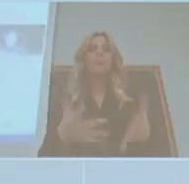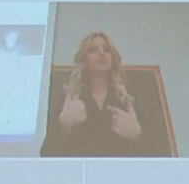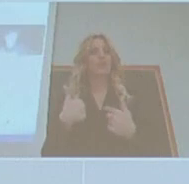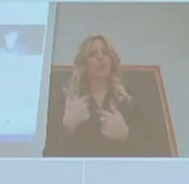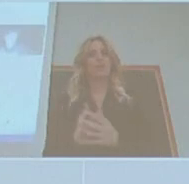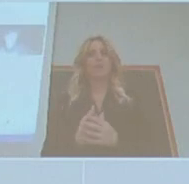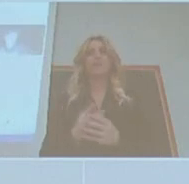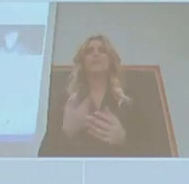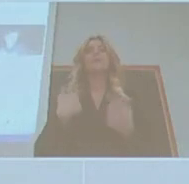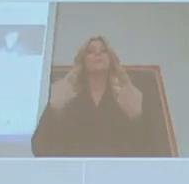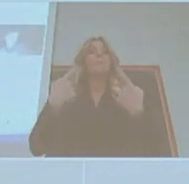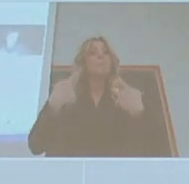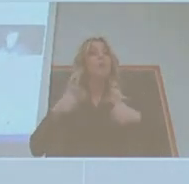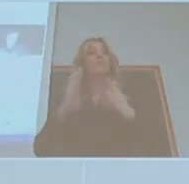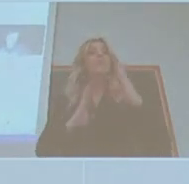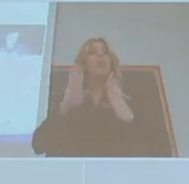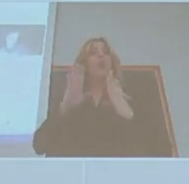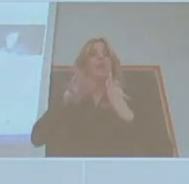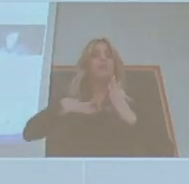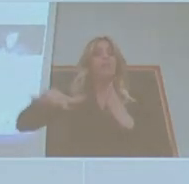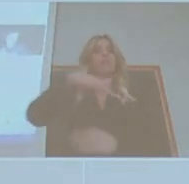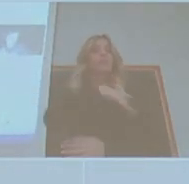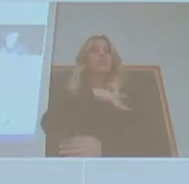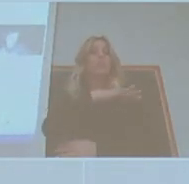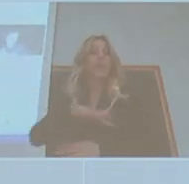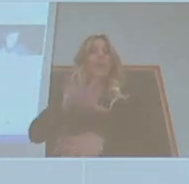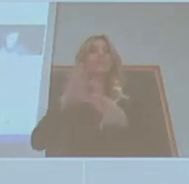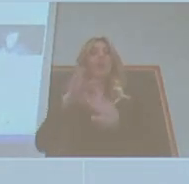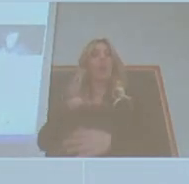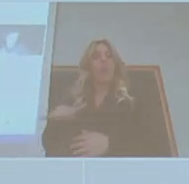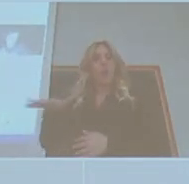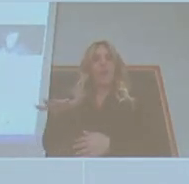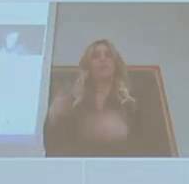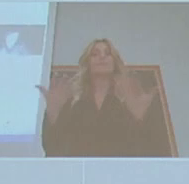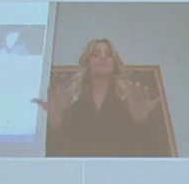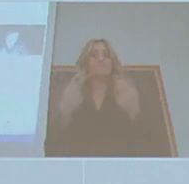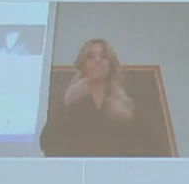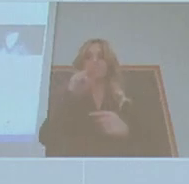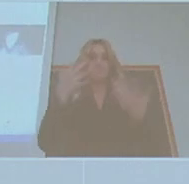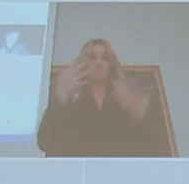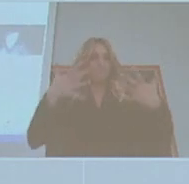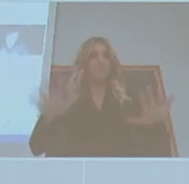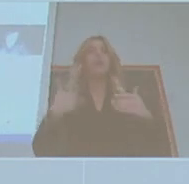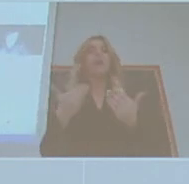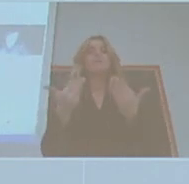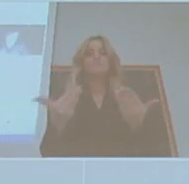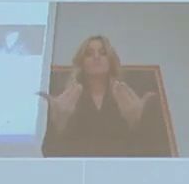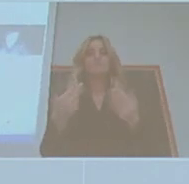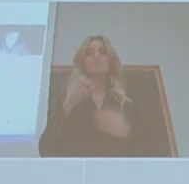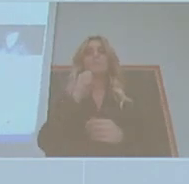l'affetto possibile nei confronti di voi studenti e anche dei colleghi che sono qui. E quindi ciò detto, vi lascio, vi auguro un